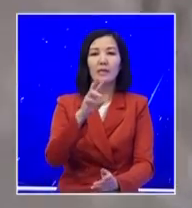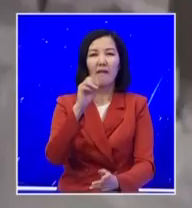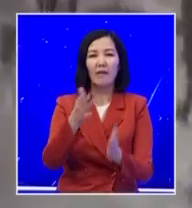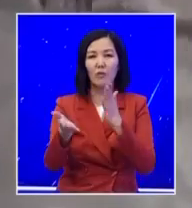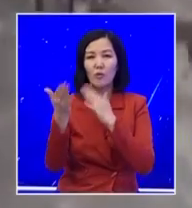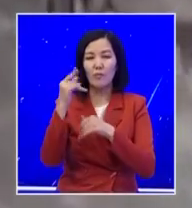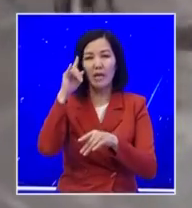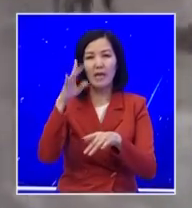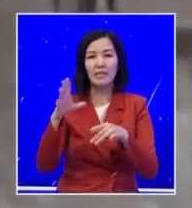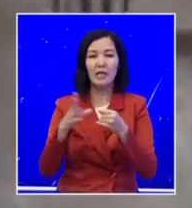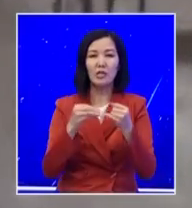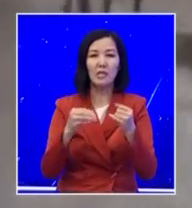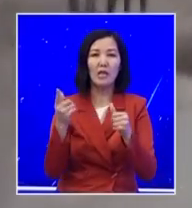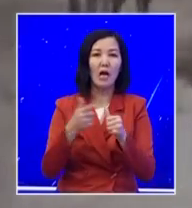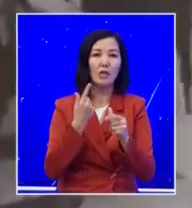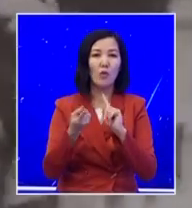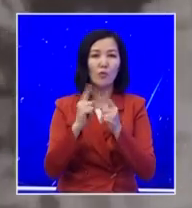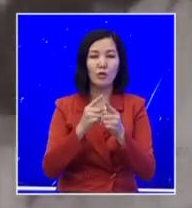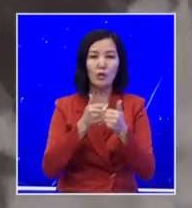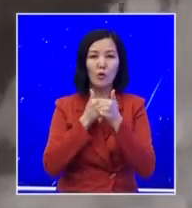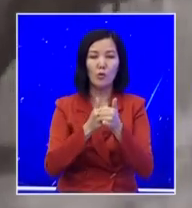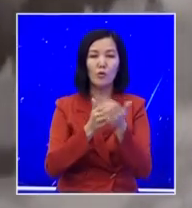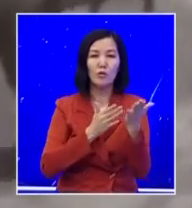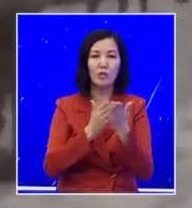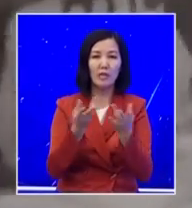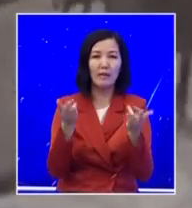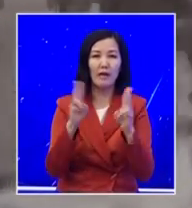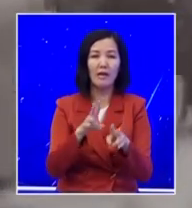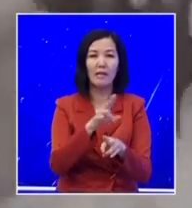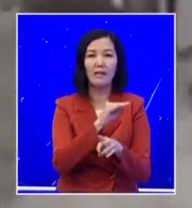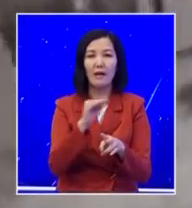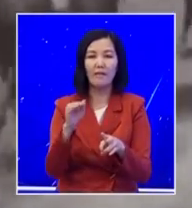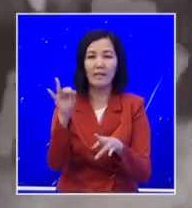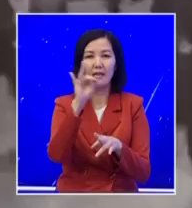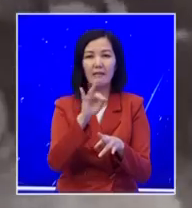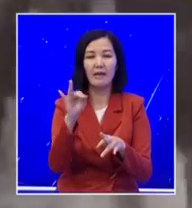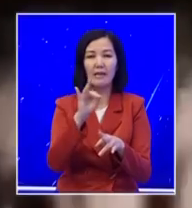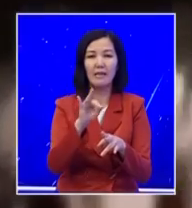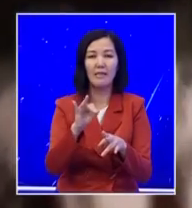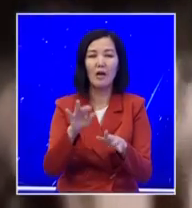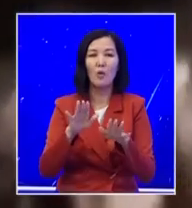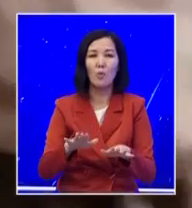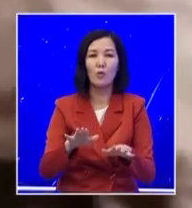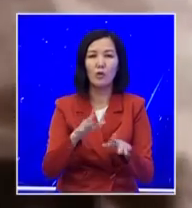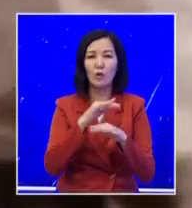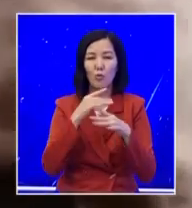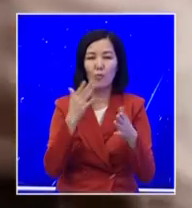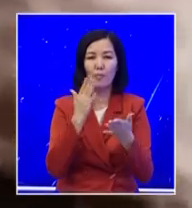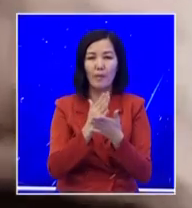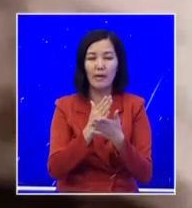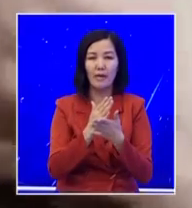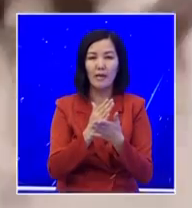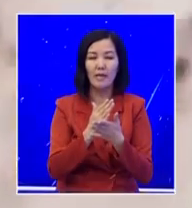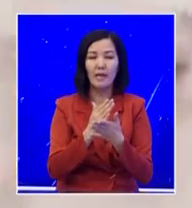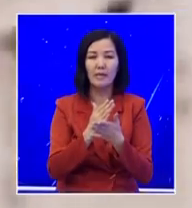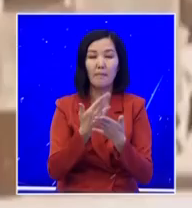көптеген қазақ жер атауы өзгертілген, бірақ қуғын сүргін жылдарынан қалған ресми тарихқа ілінбеген тарихи орындар көптеп кездеседі дейді